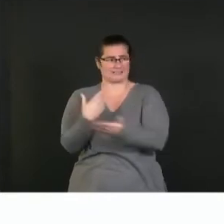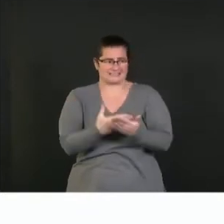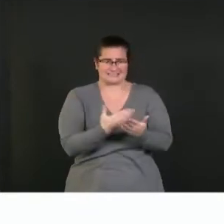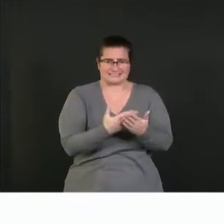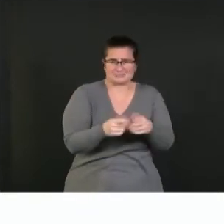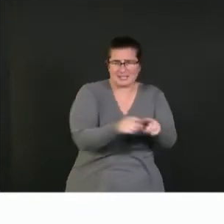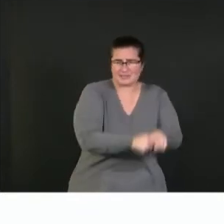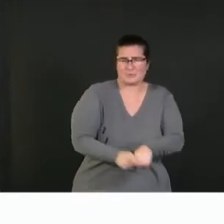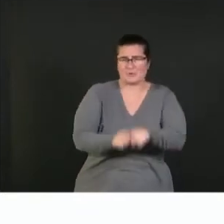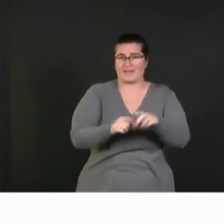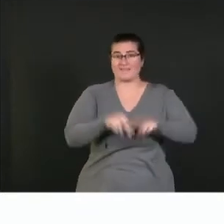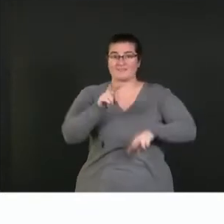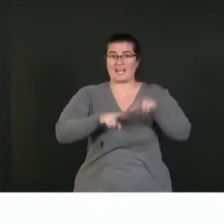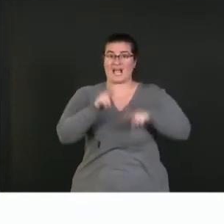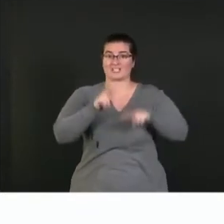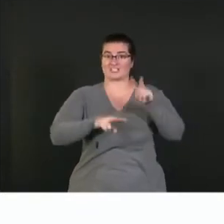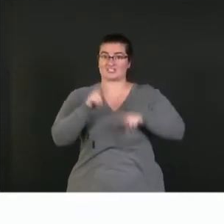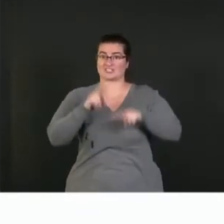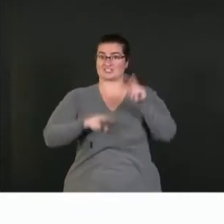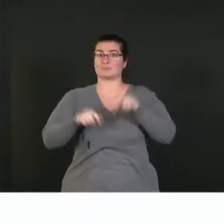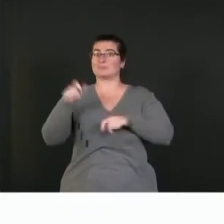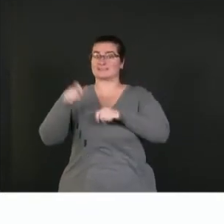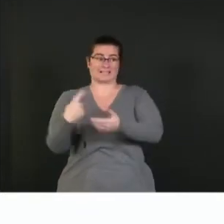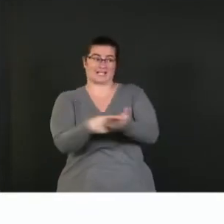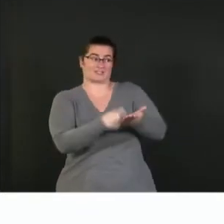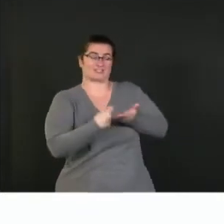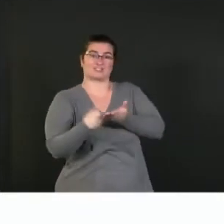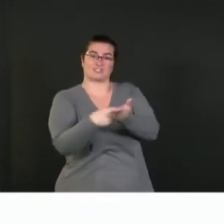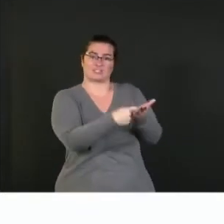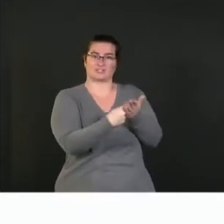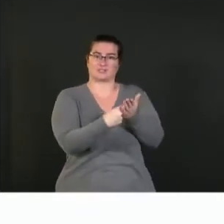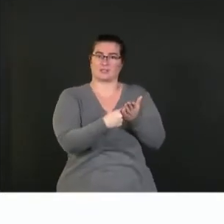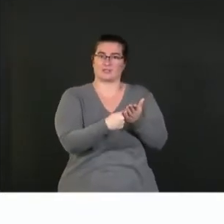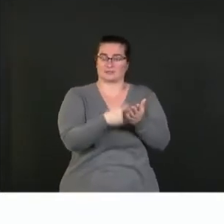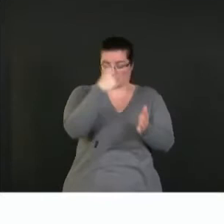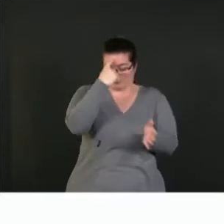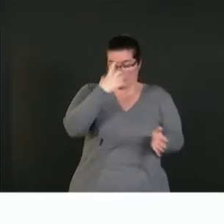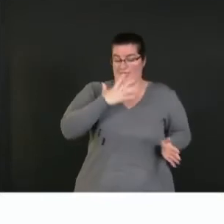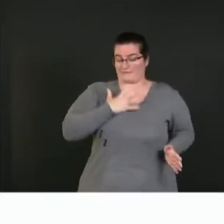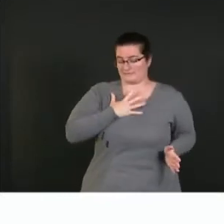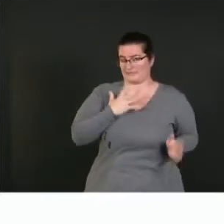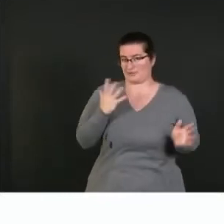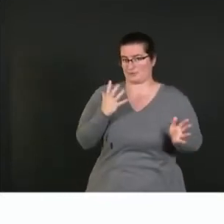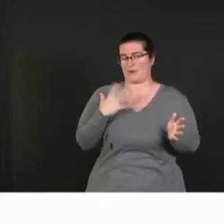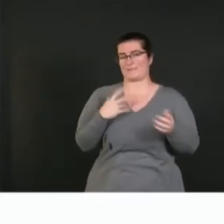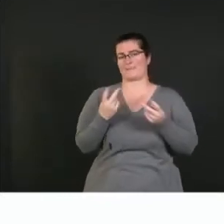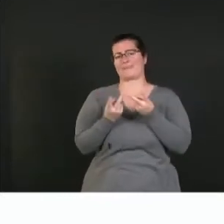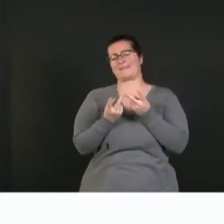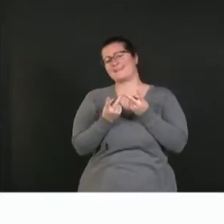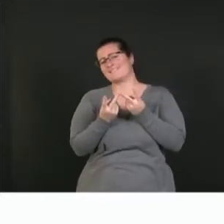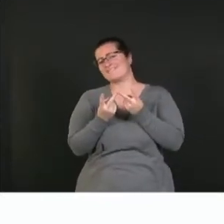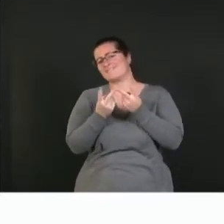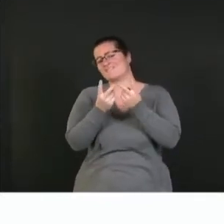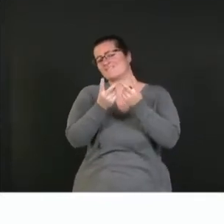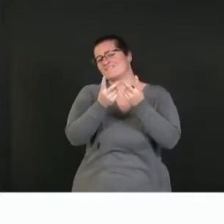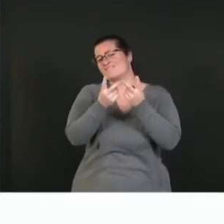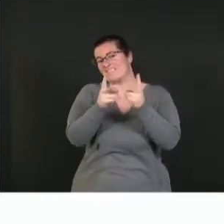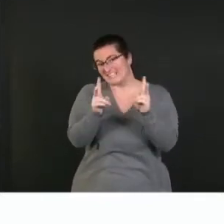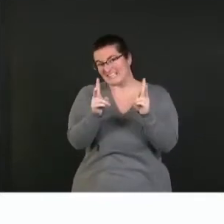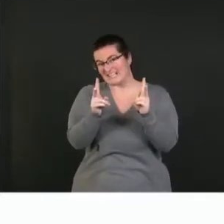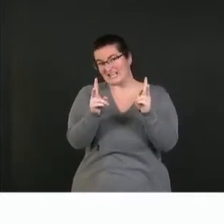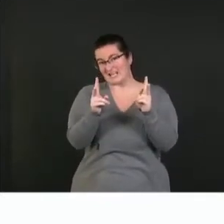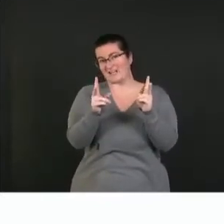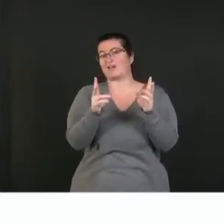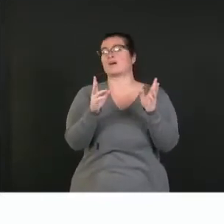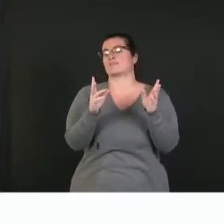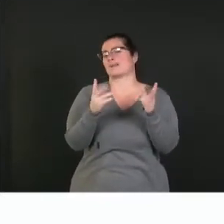zéro artificialisation nette, oui, moi je pense que dans l'urbain, dans le métropolitain, de la manière que vous l'avez décrite j'y crois